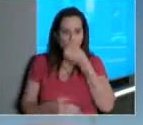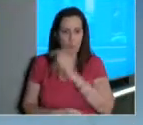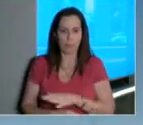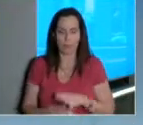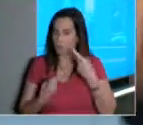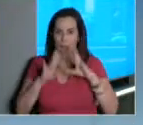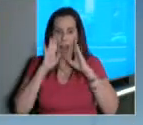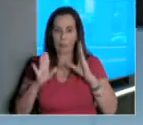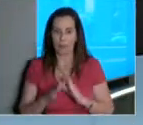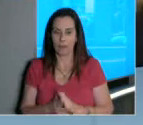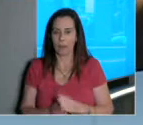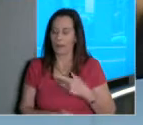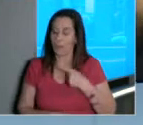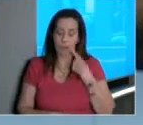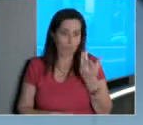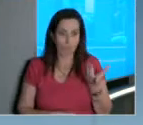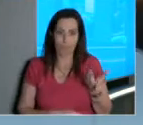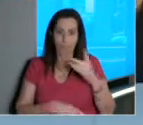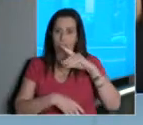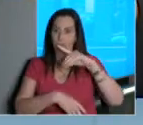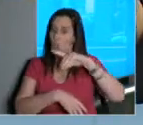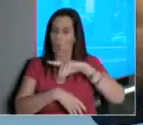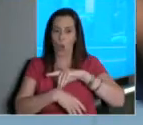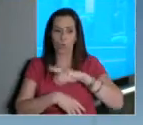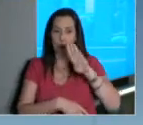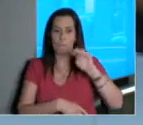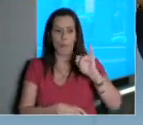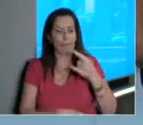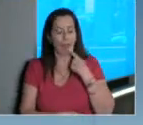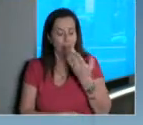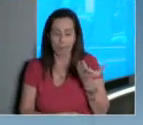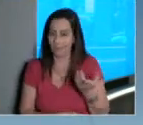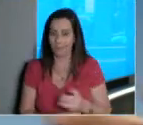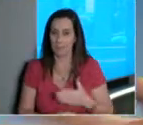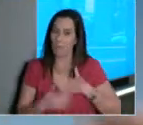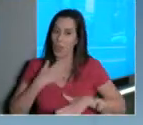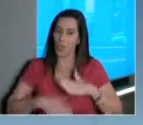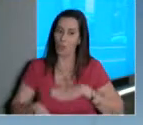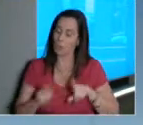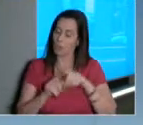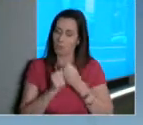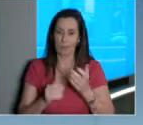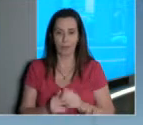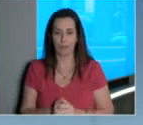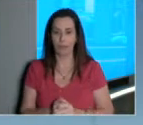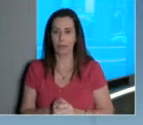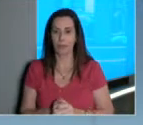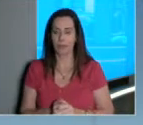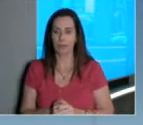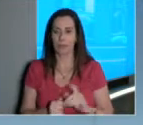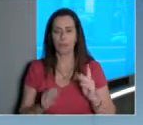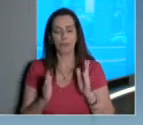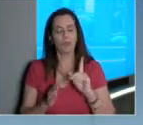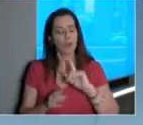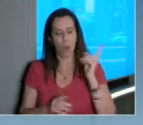מספיק. אני חייב לתת מילה לחבר הכנסת דוקטור נוריאלי, סליחה, תן את המילה שלך בנועם ובשקט כפי שעשית כל התוכנית. ומבקשי